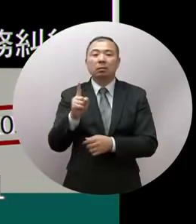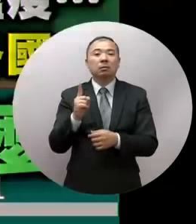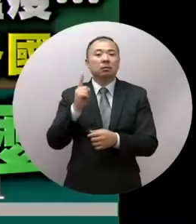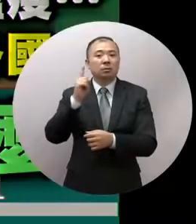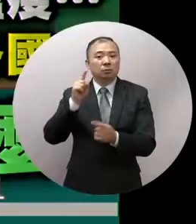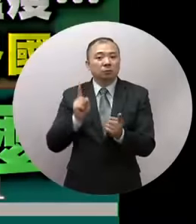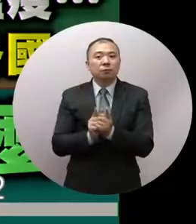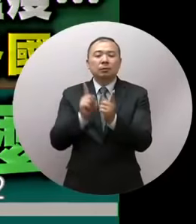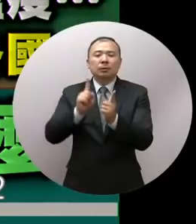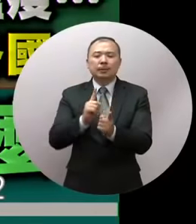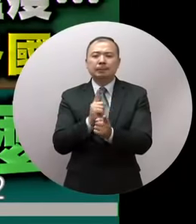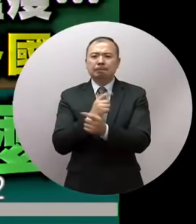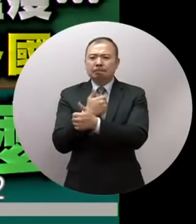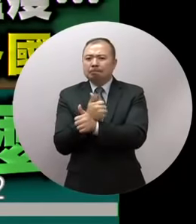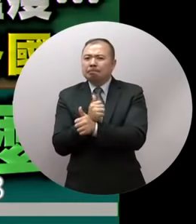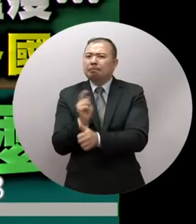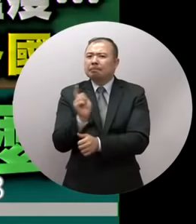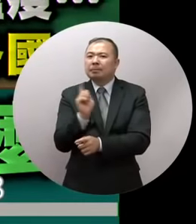始，